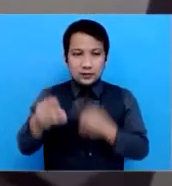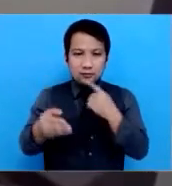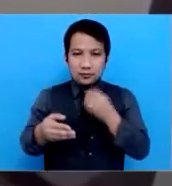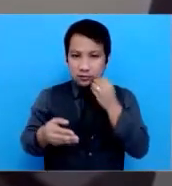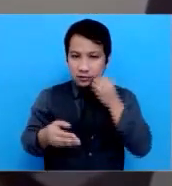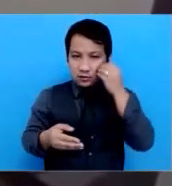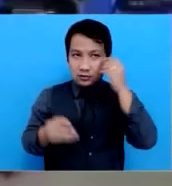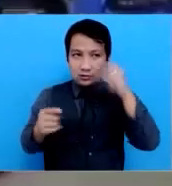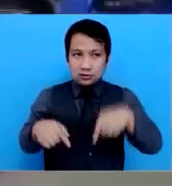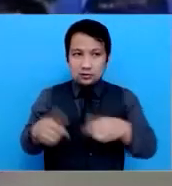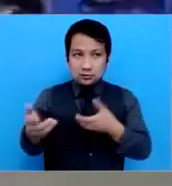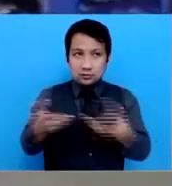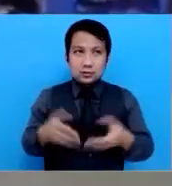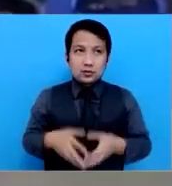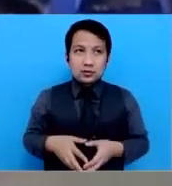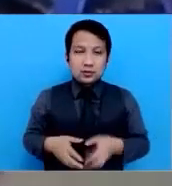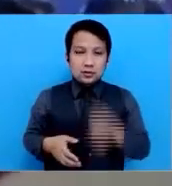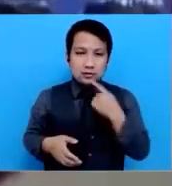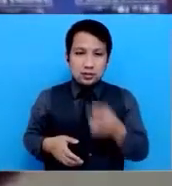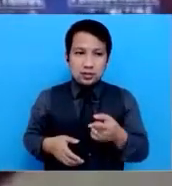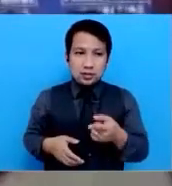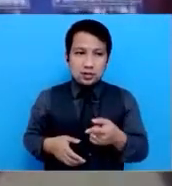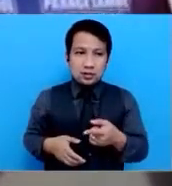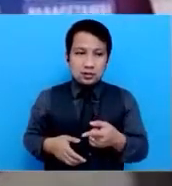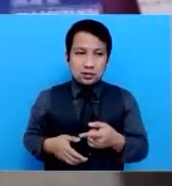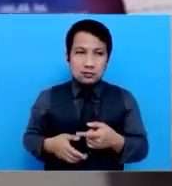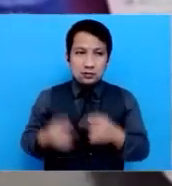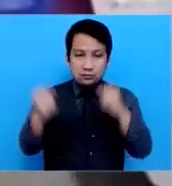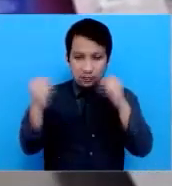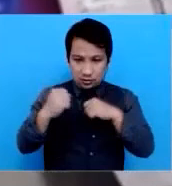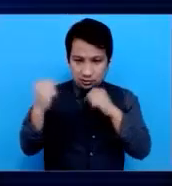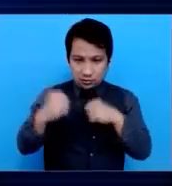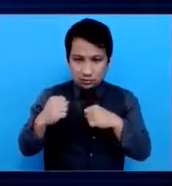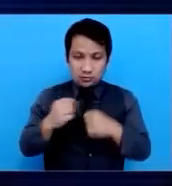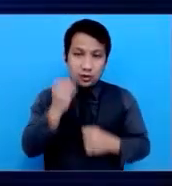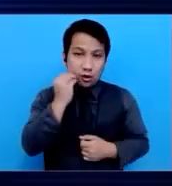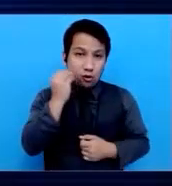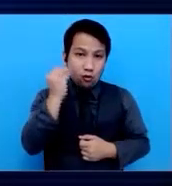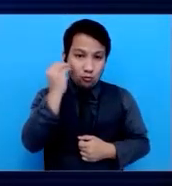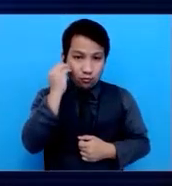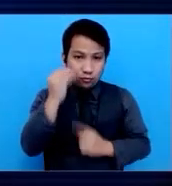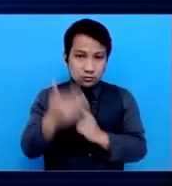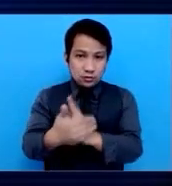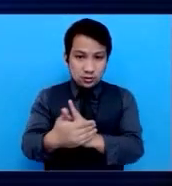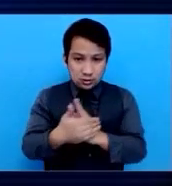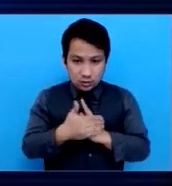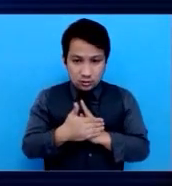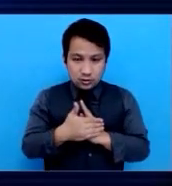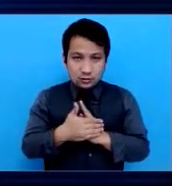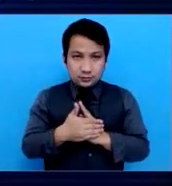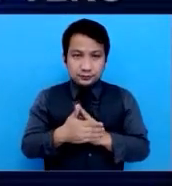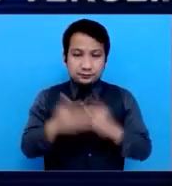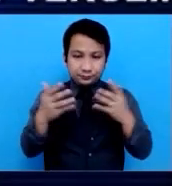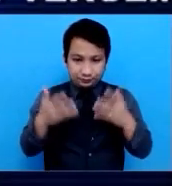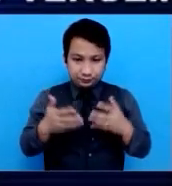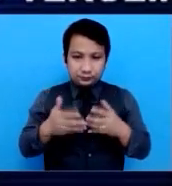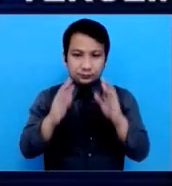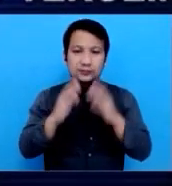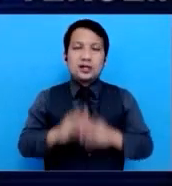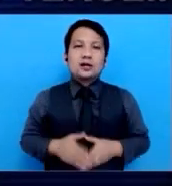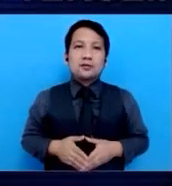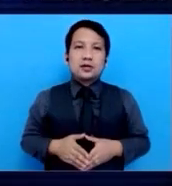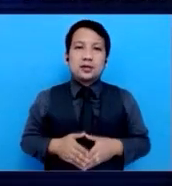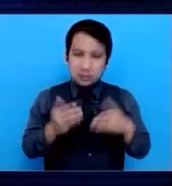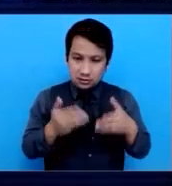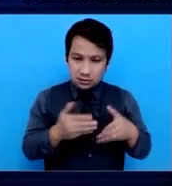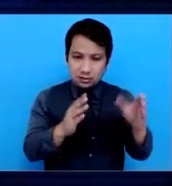quarantine na lang. Pero syempre, merong mga kondisyon. Ang home quarantine and isolation ay pinapayagan po. Basta meron po